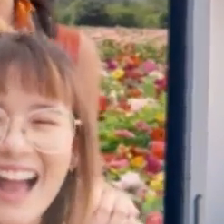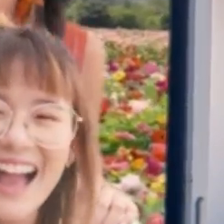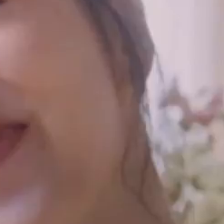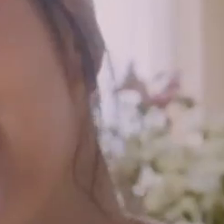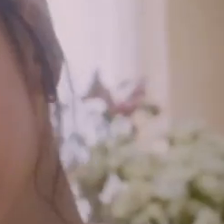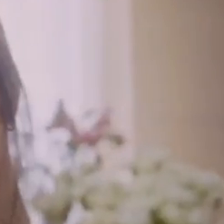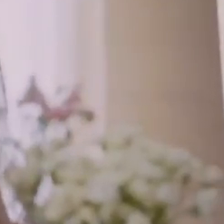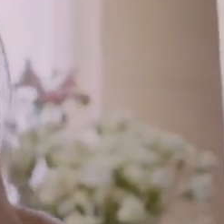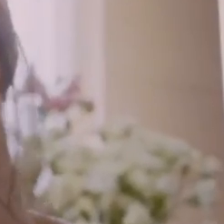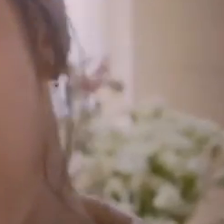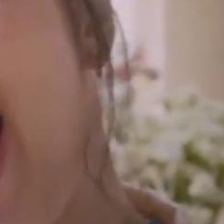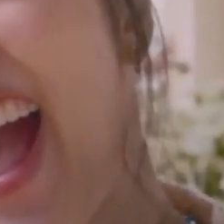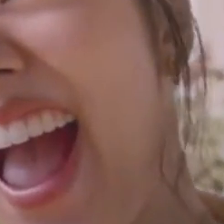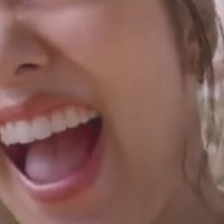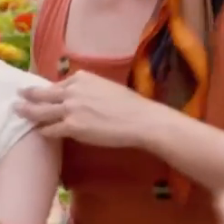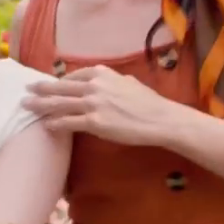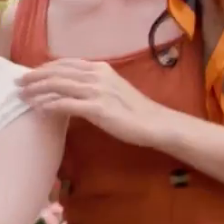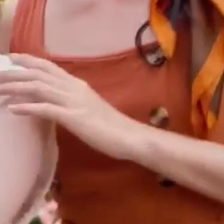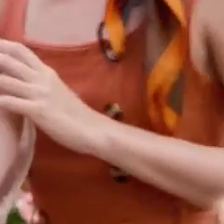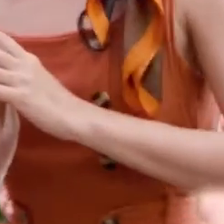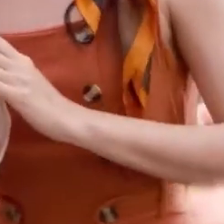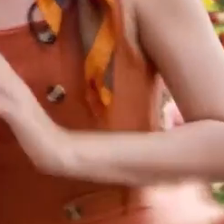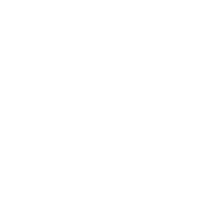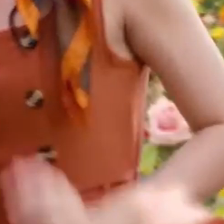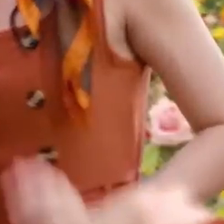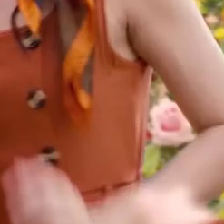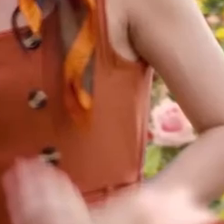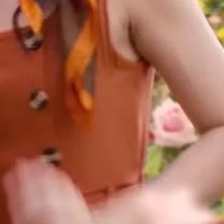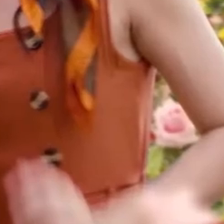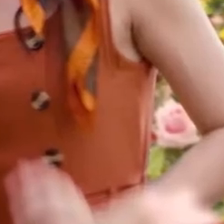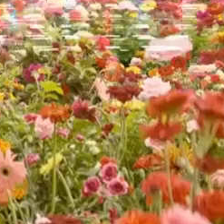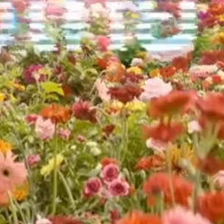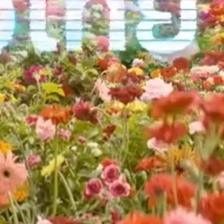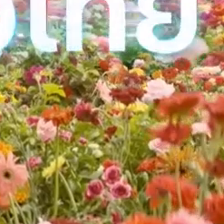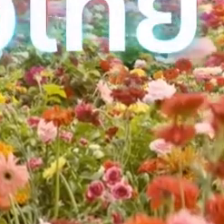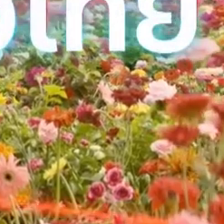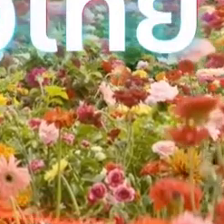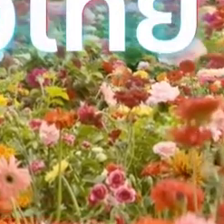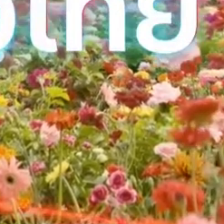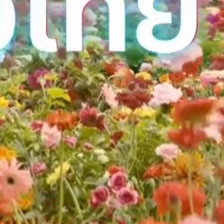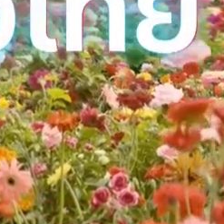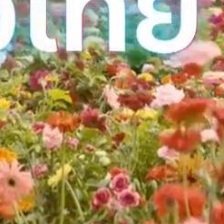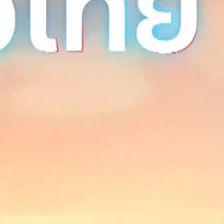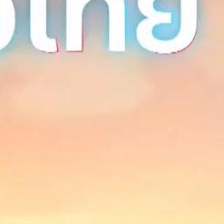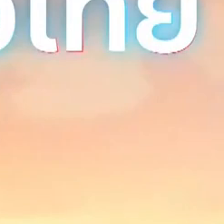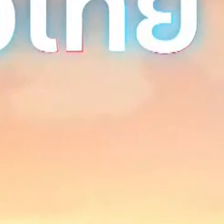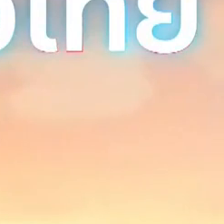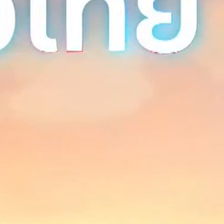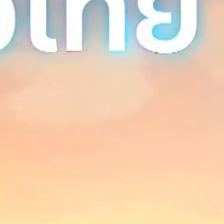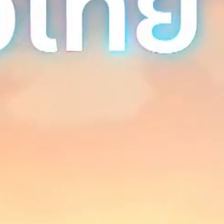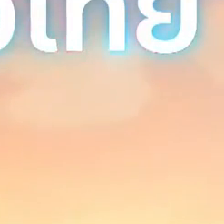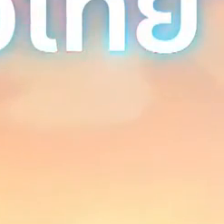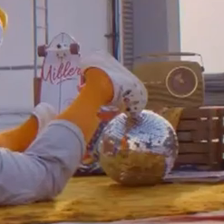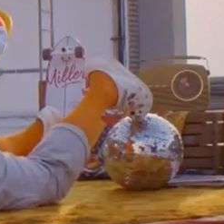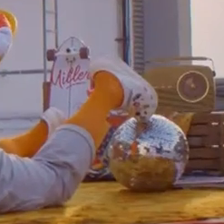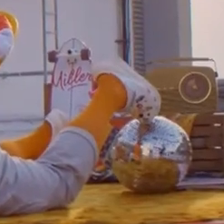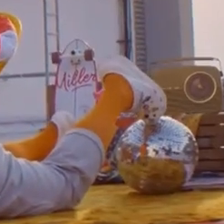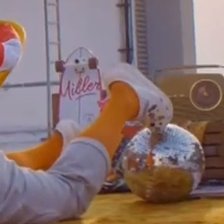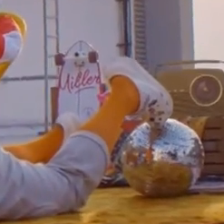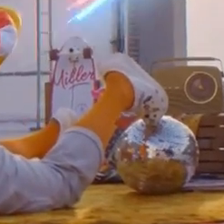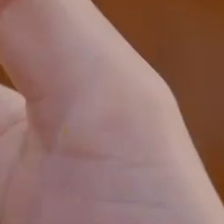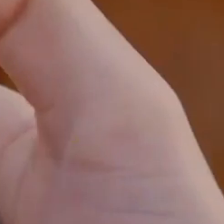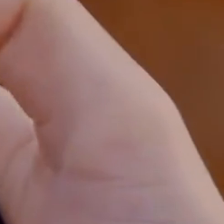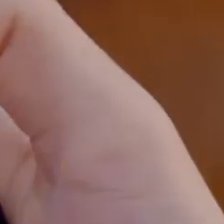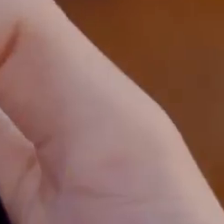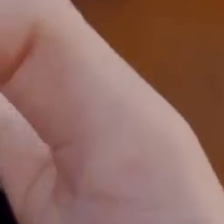too I see them bloom For me and you And I think to myself